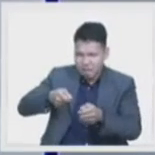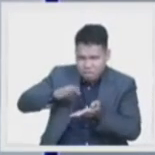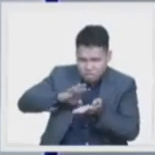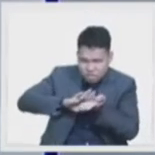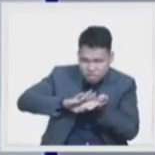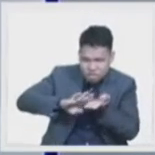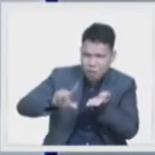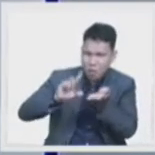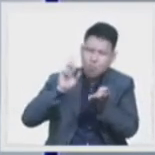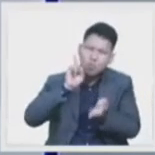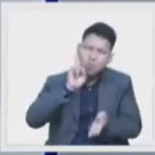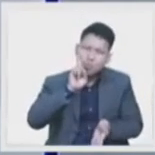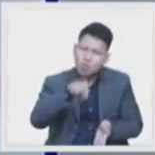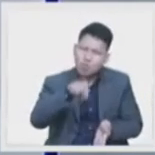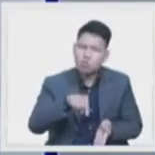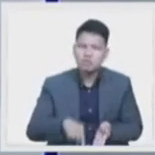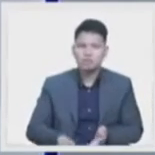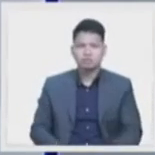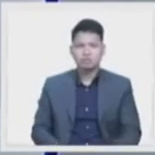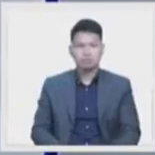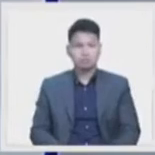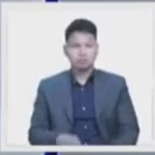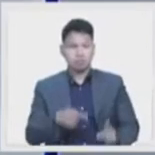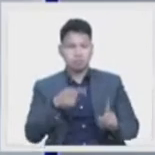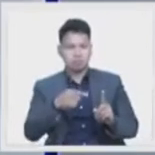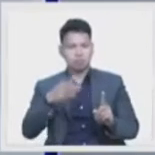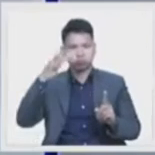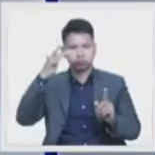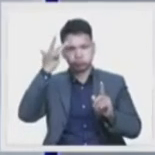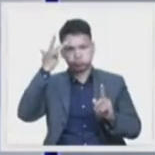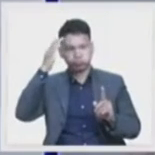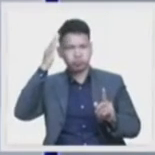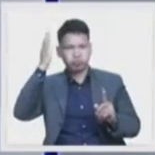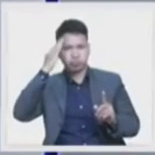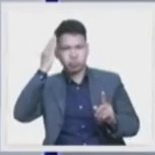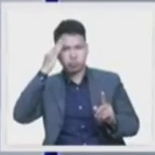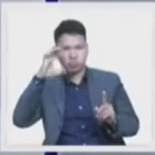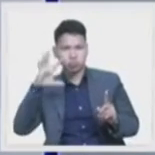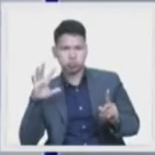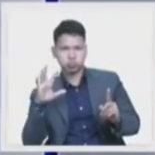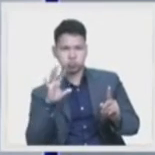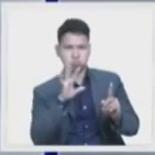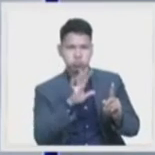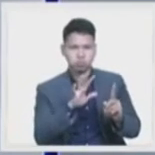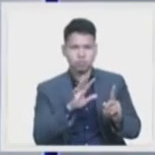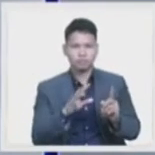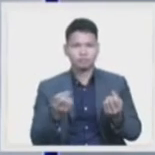ayuhon. Naila siya nga pagkamaayong nga blacksmith. Hinungdandaghan siya mga